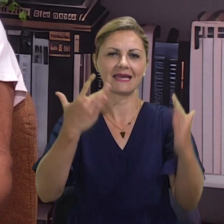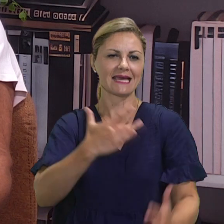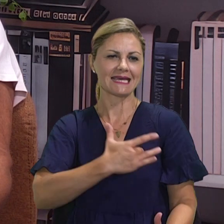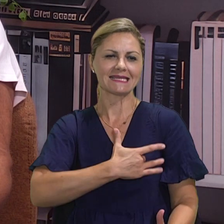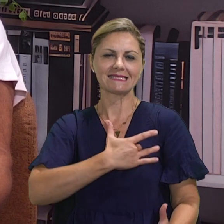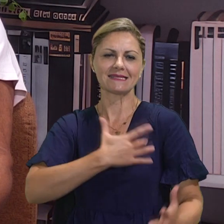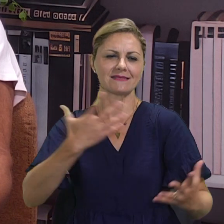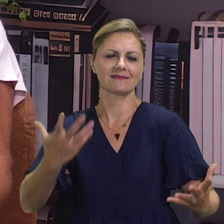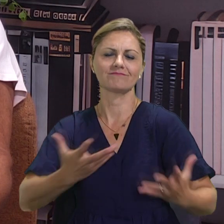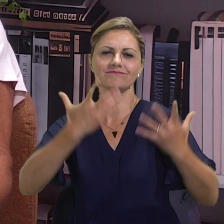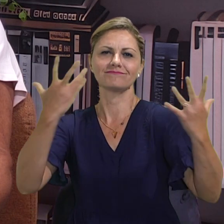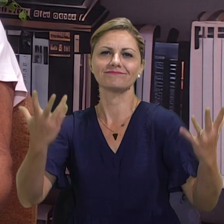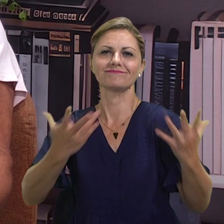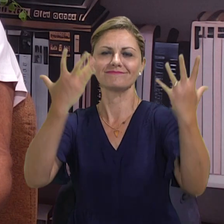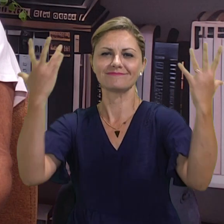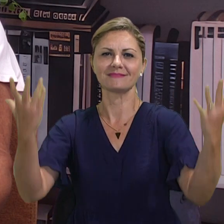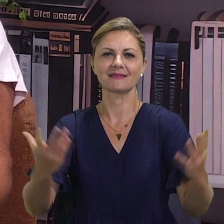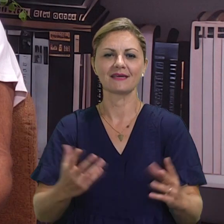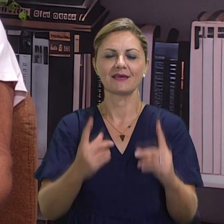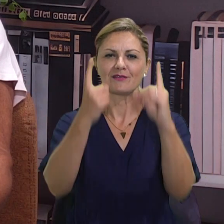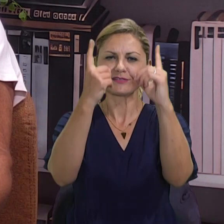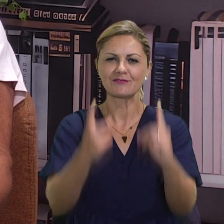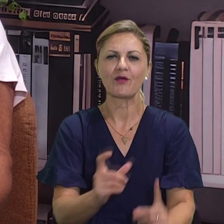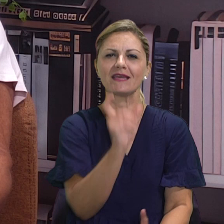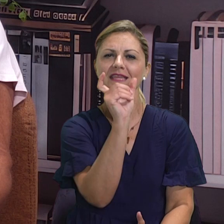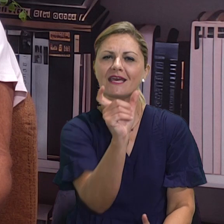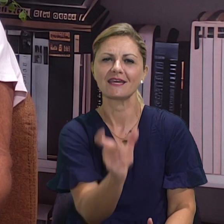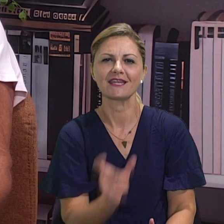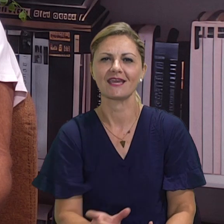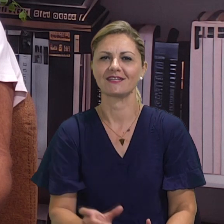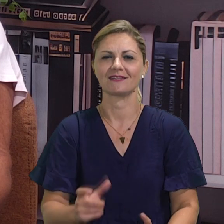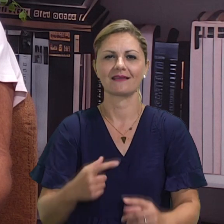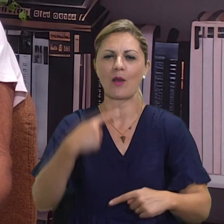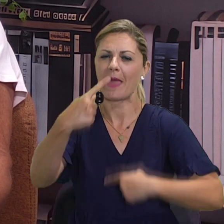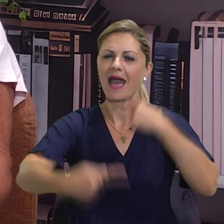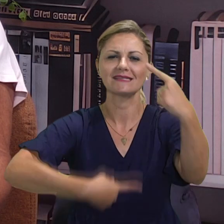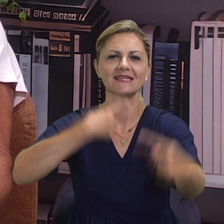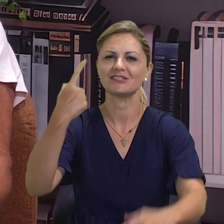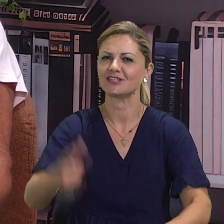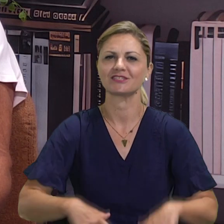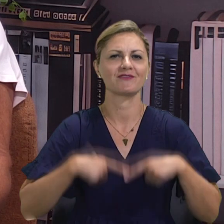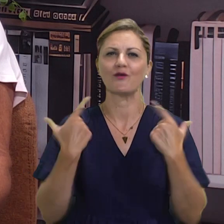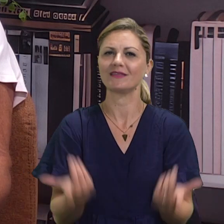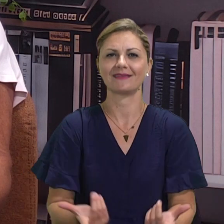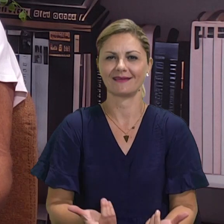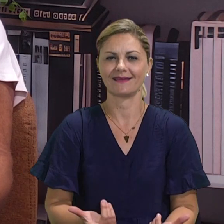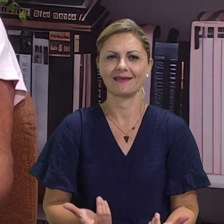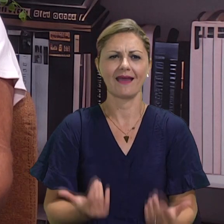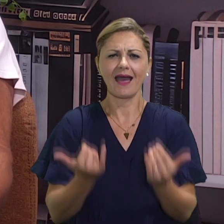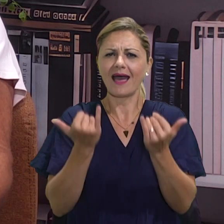rode dični, srce kripi šarić bota, verši tvoji stoju vični, kanodota vr